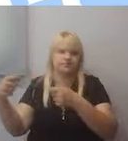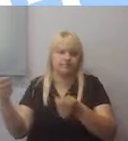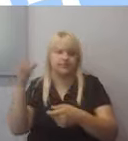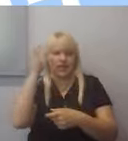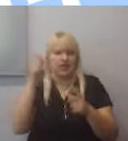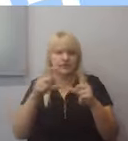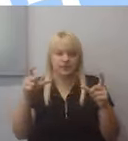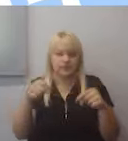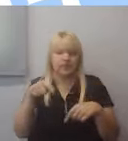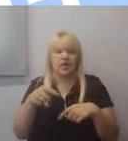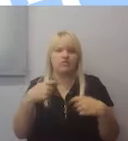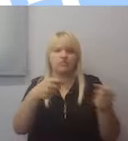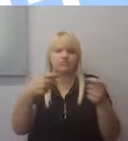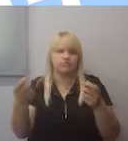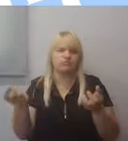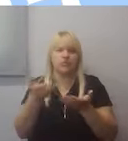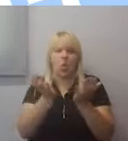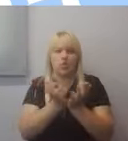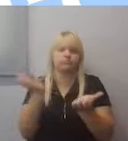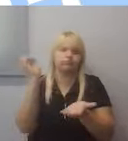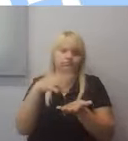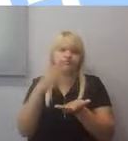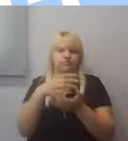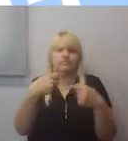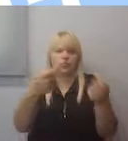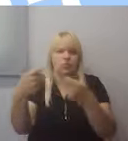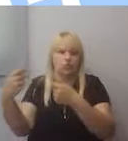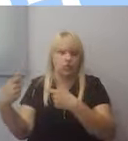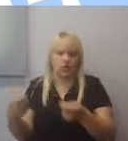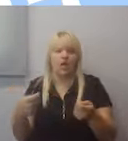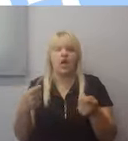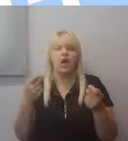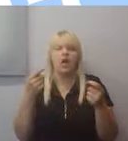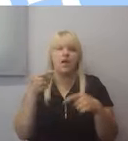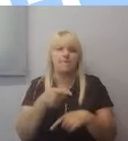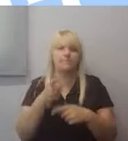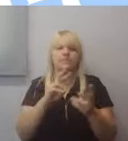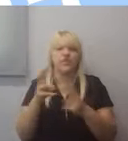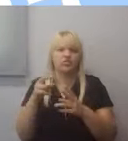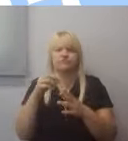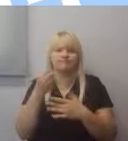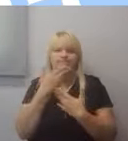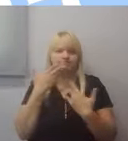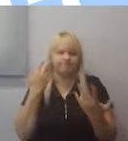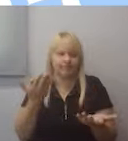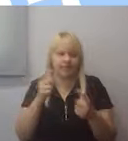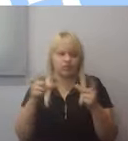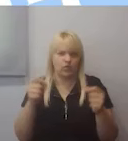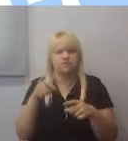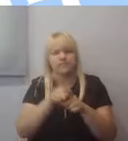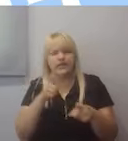saliek pa trauciņiem un tad tad izdala ja un un un nu te te ir tā jāvērtē ko kā mēs varētu